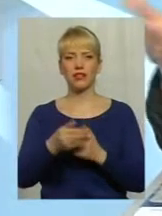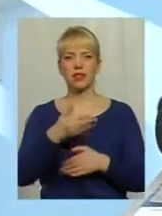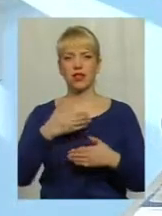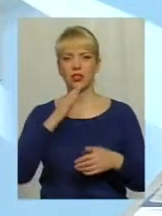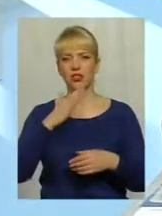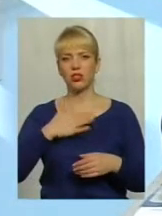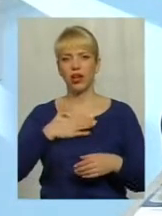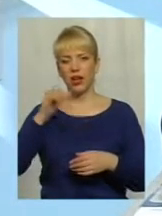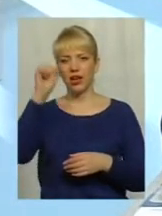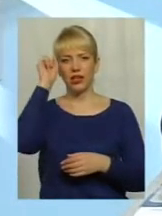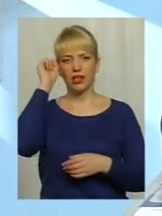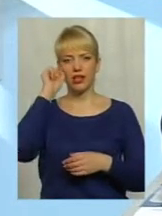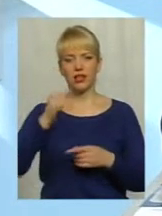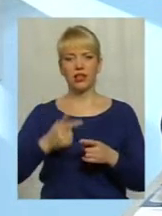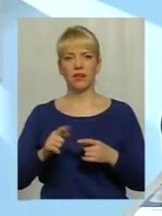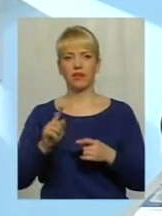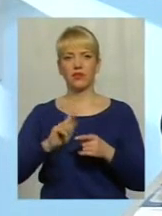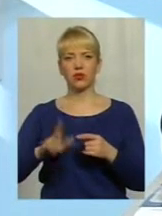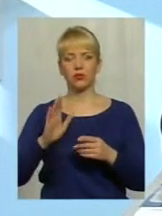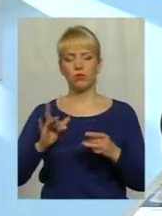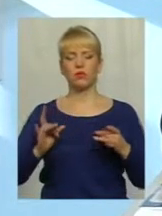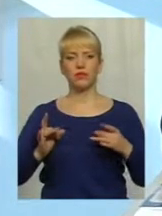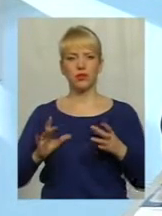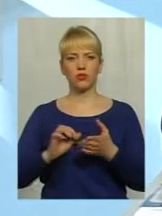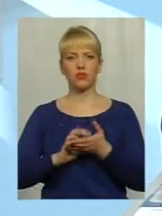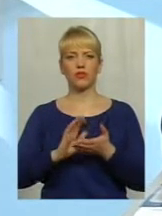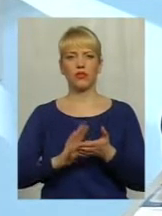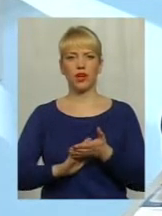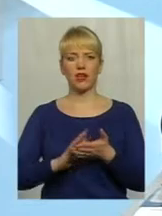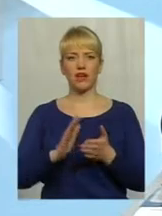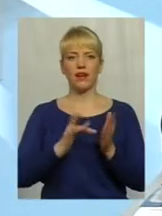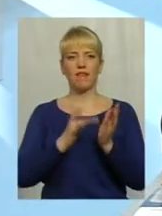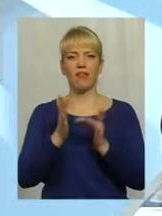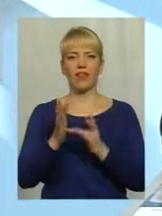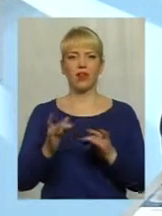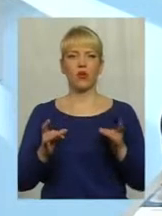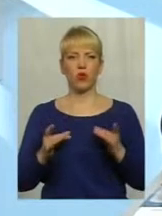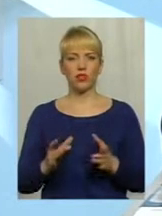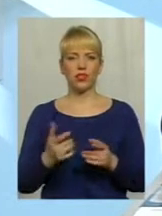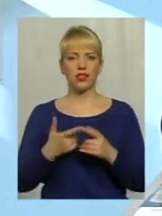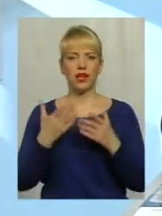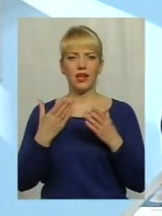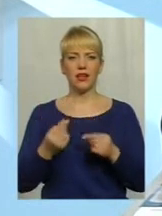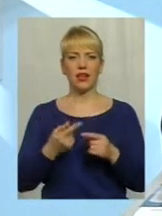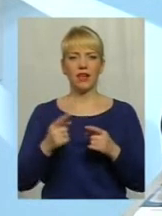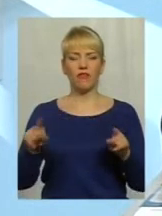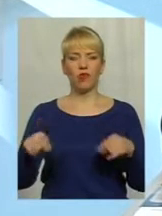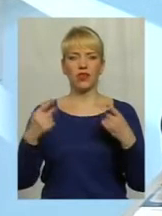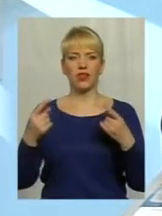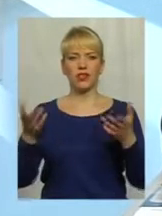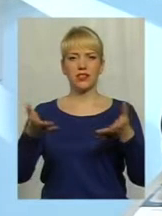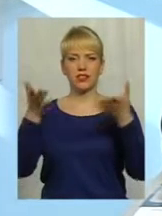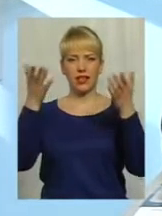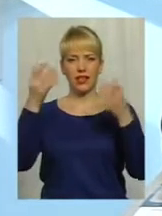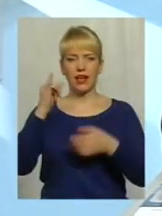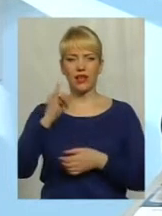не за горами, ми будемо святкувати і Воскресіння Ісуса Христа.